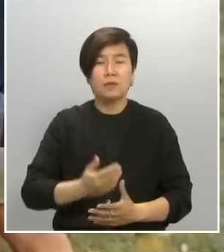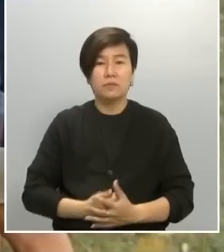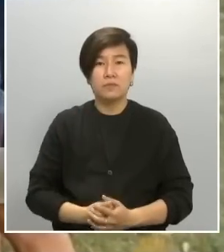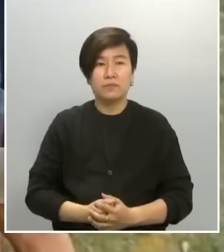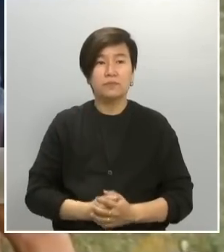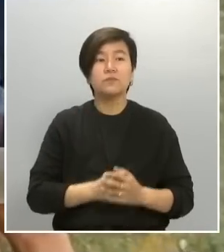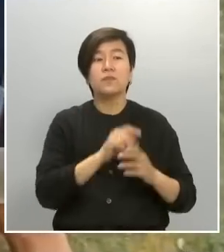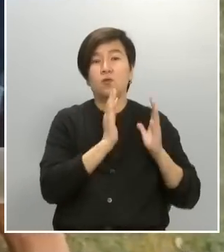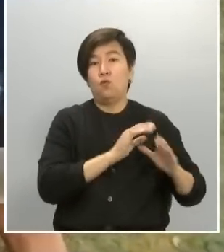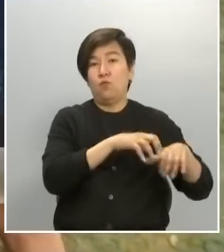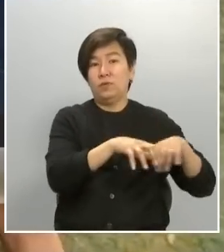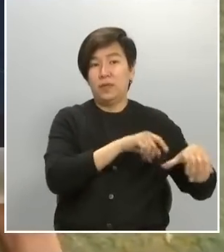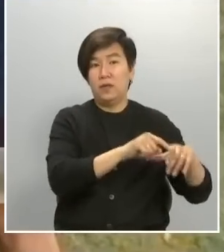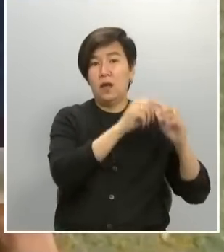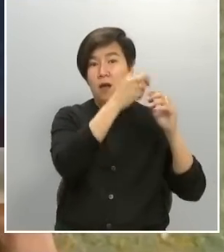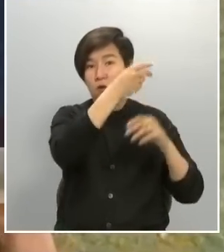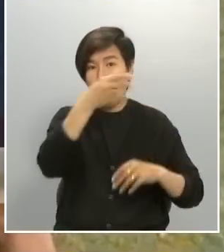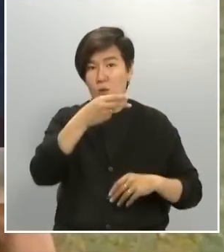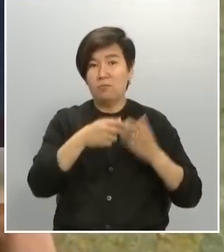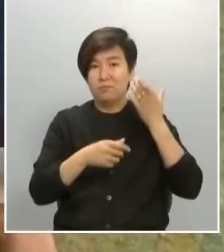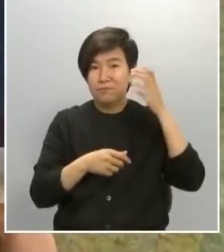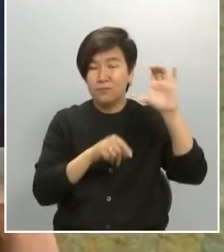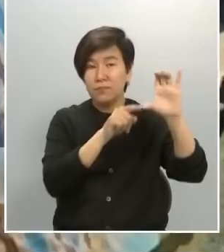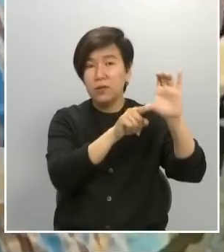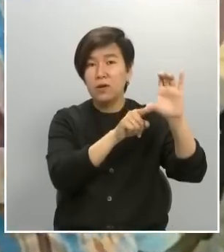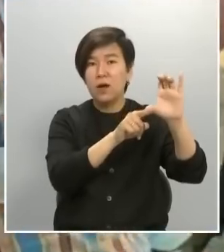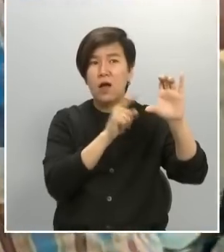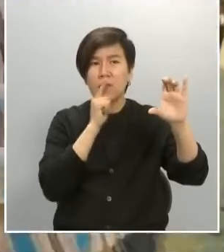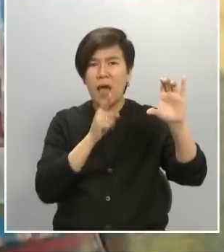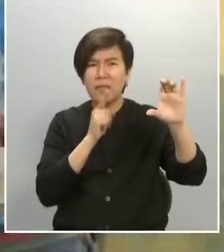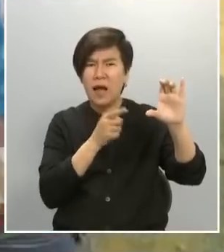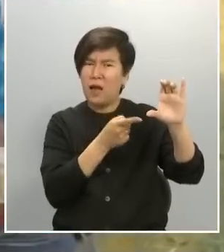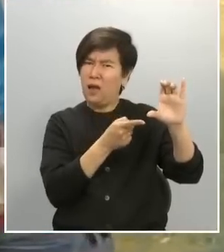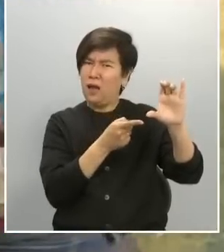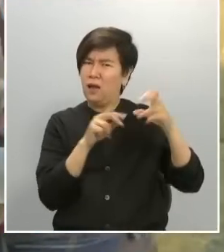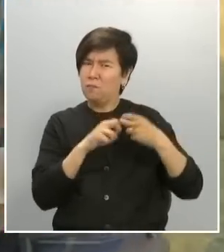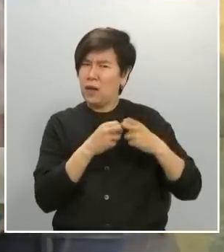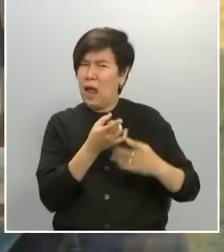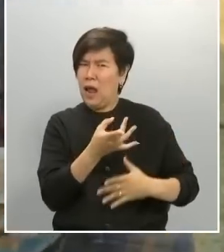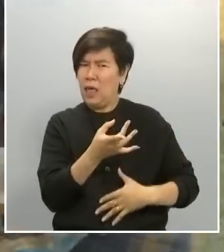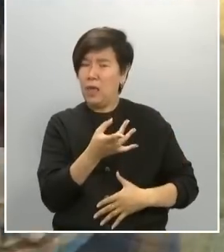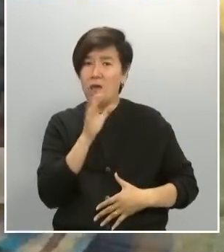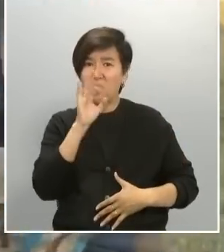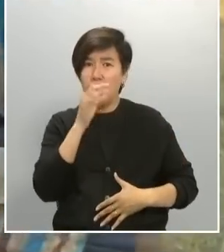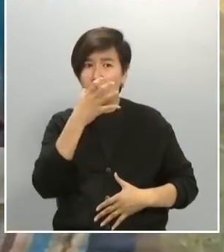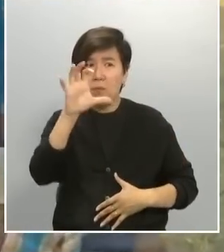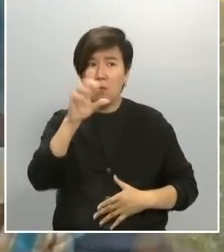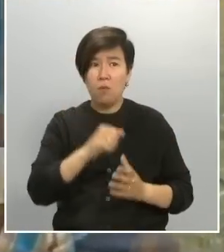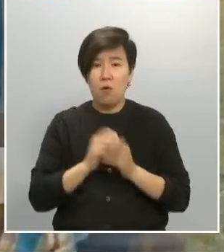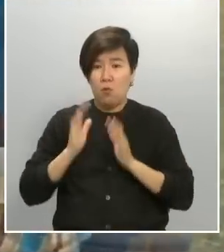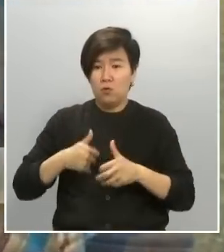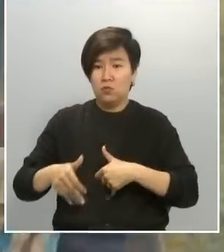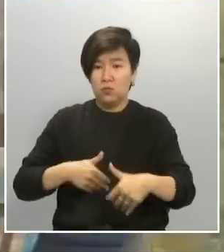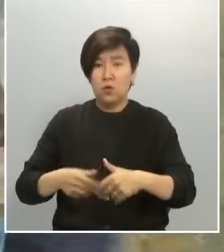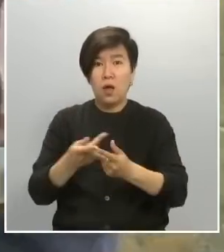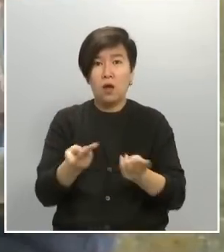ดงานเนี่ยมีการโพสต์ข้อความด่าทอกล่าวหาไม่แน่ใจมีปัญหาอะไรโพสต์เฟซบุ๊กด่าคนก่อนช้างด่าน